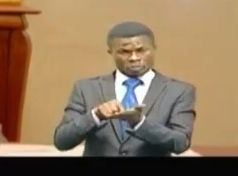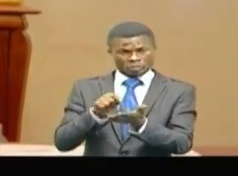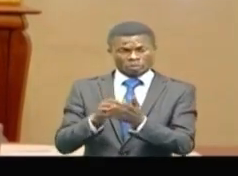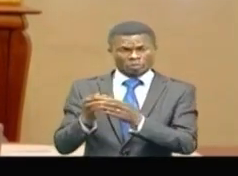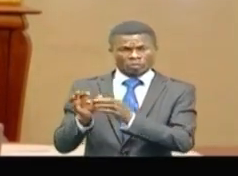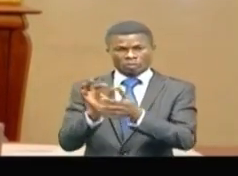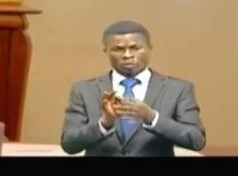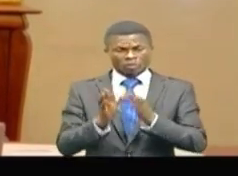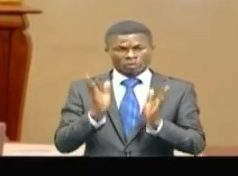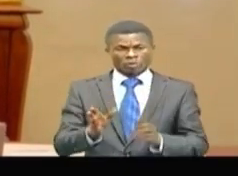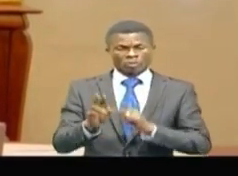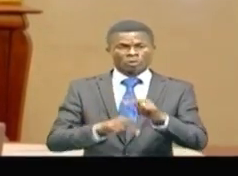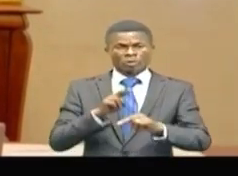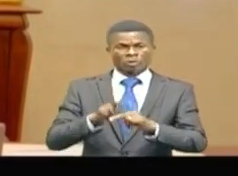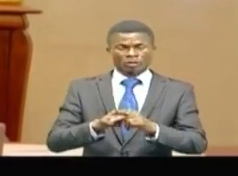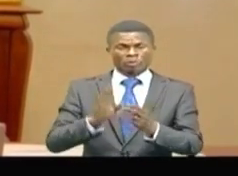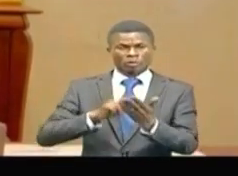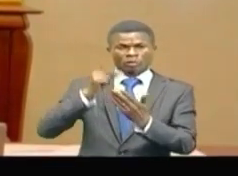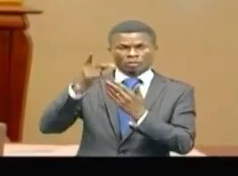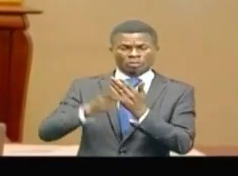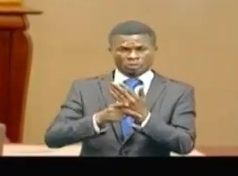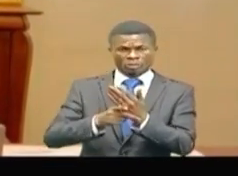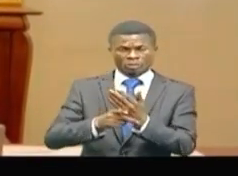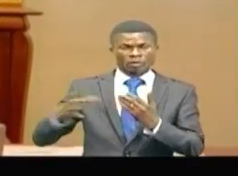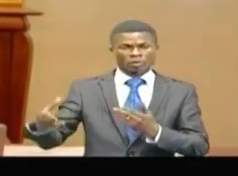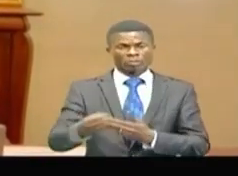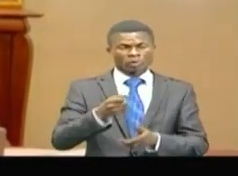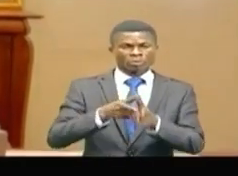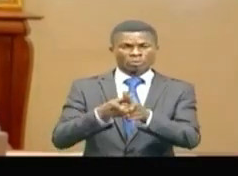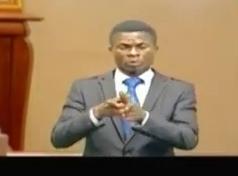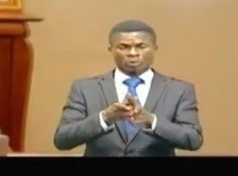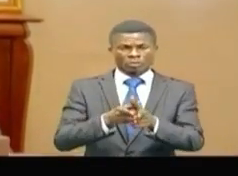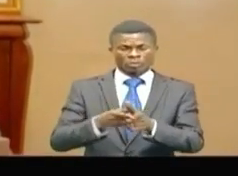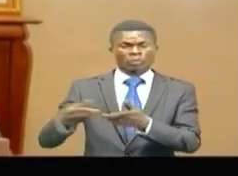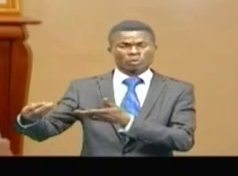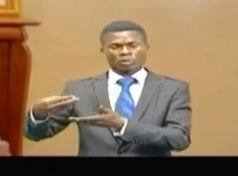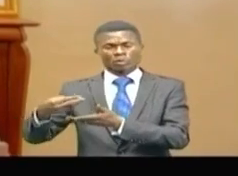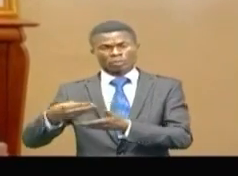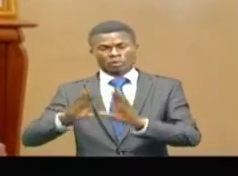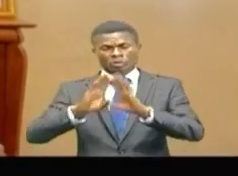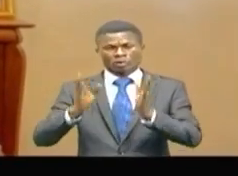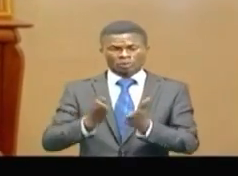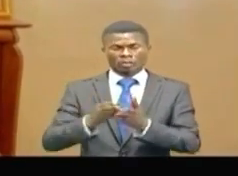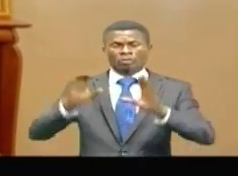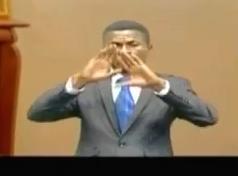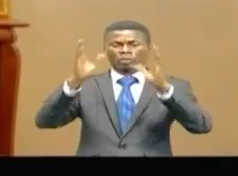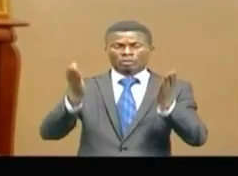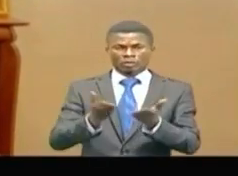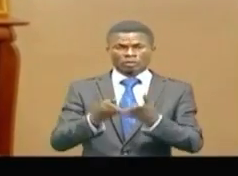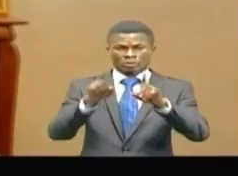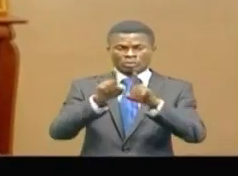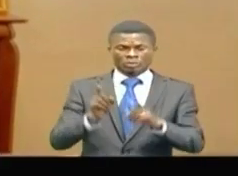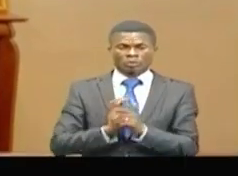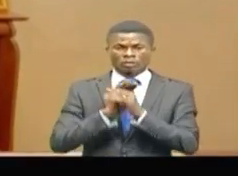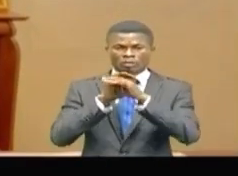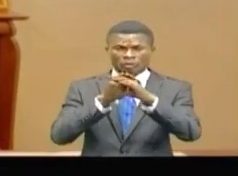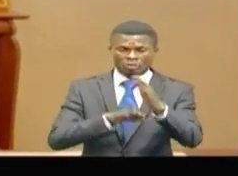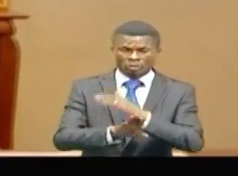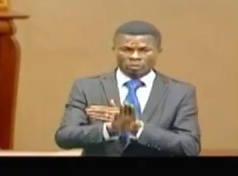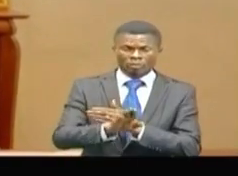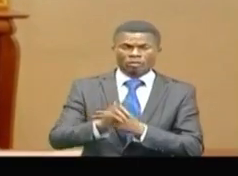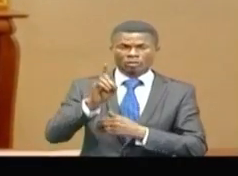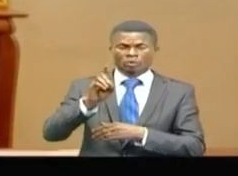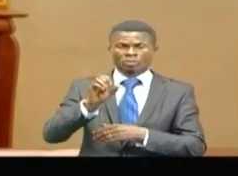coordination nationale du programme de désarmement, démobilisation, relèvement communautaire et réinsertion des